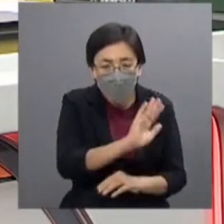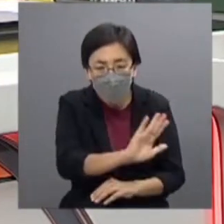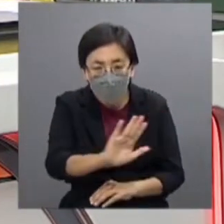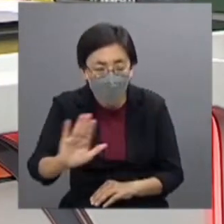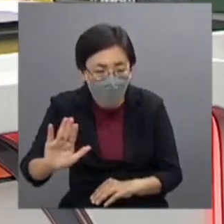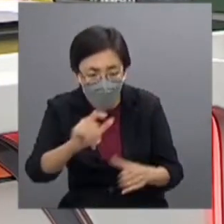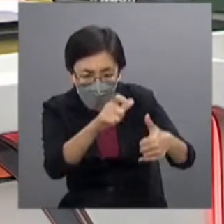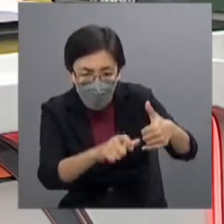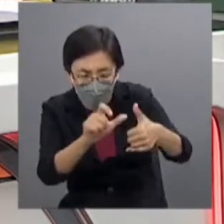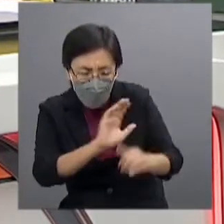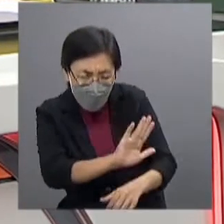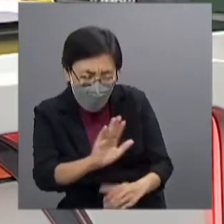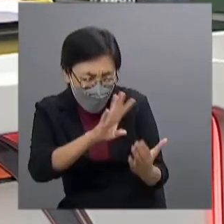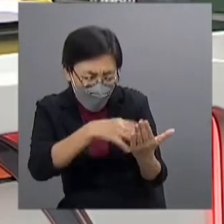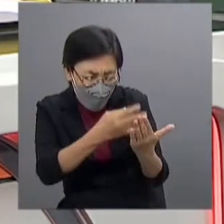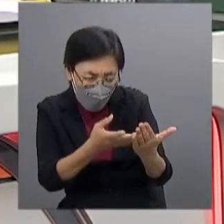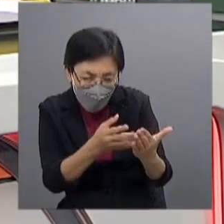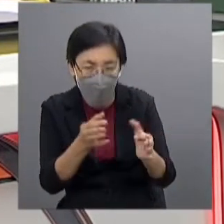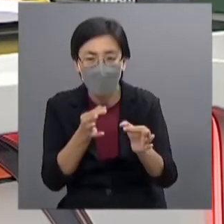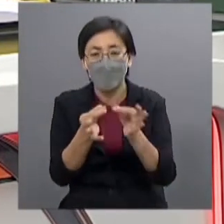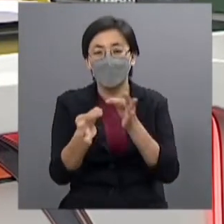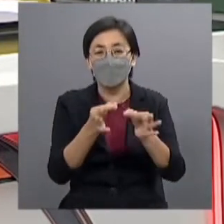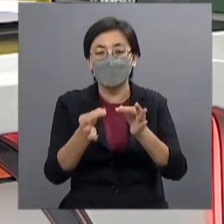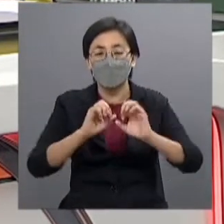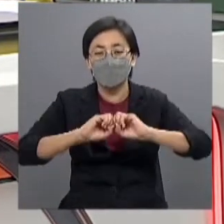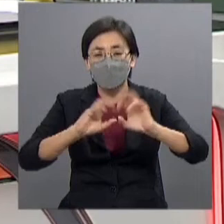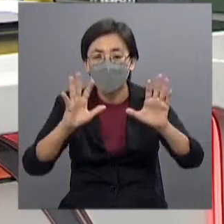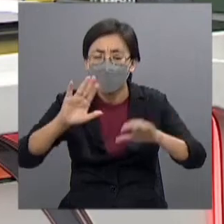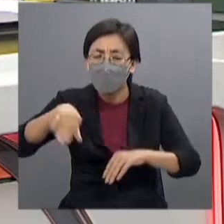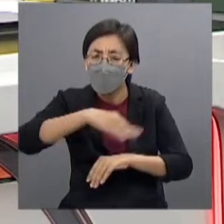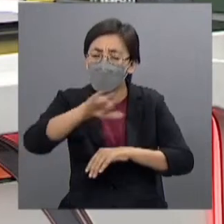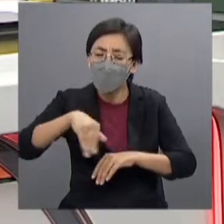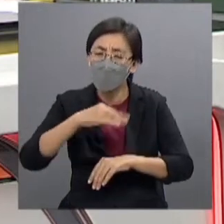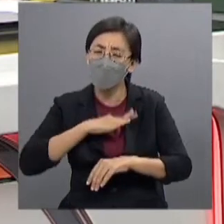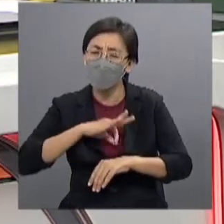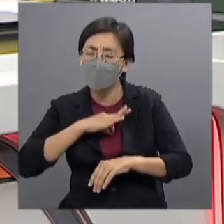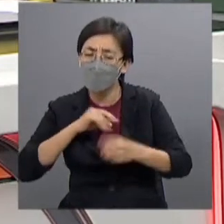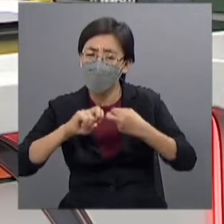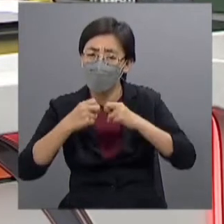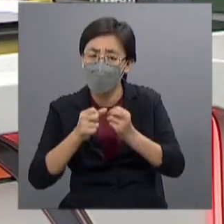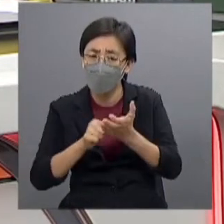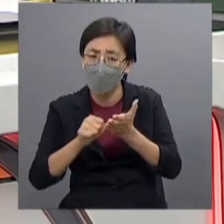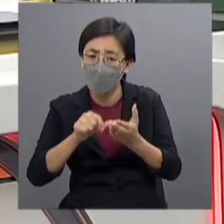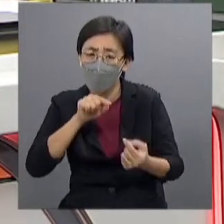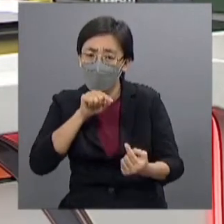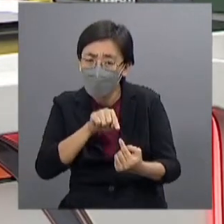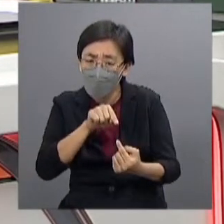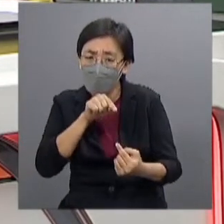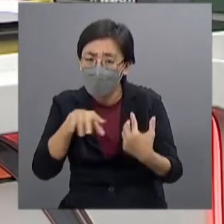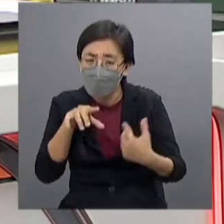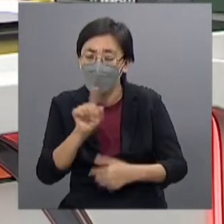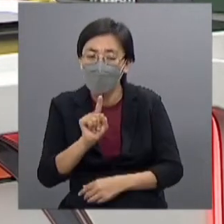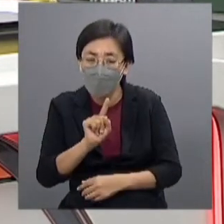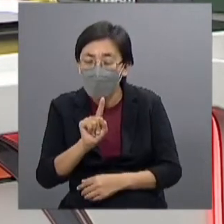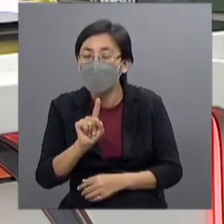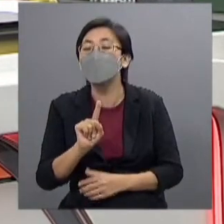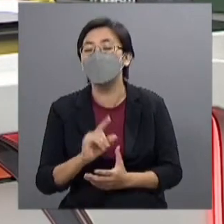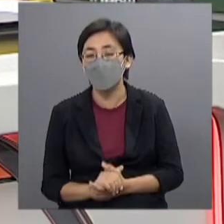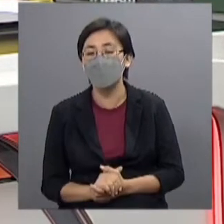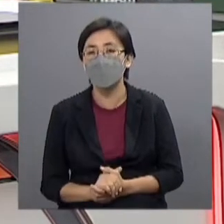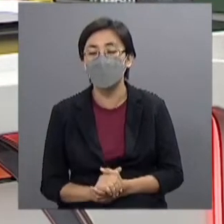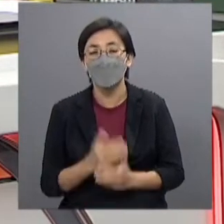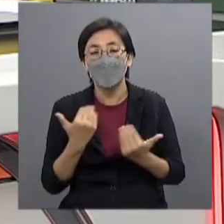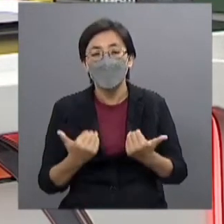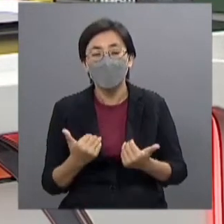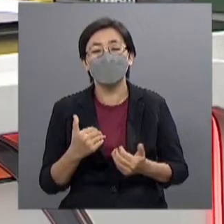คลี่กันให้เห็นว่าจะช่วยตอบโจทย์กับปัญหาที่คนกรุงต้องการให้แก้ไขหรือไม่วันนี้เรามาว่ากันด้วยเรื่องของการขายบนทางเท้า